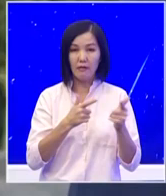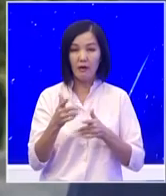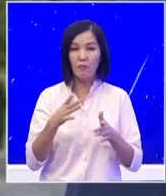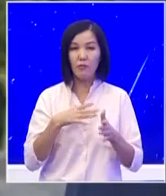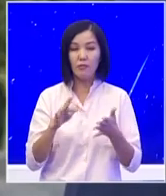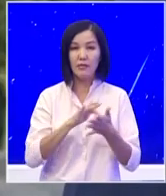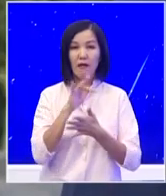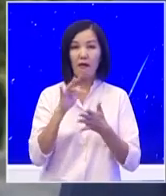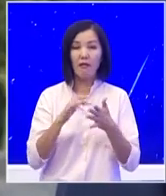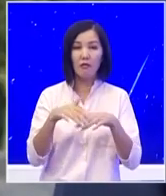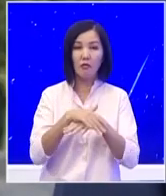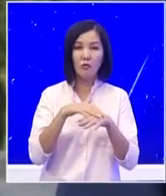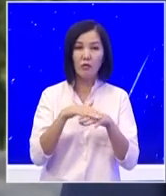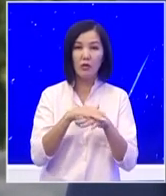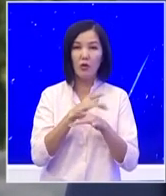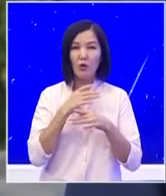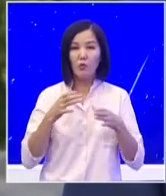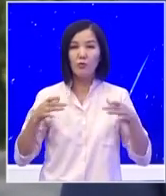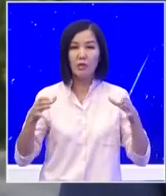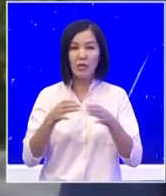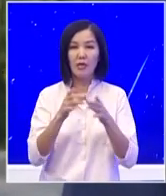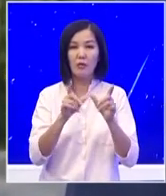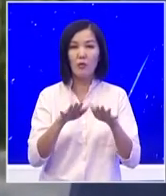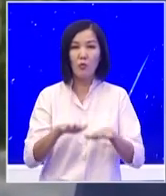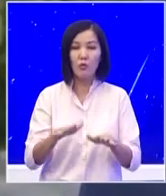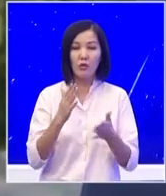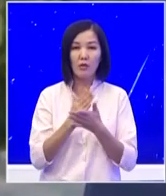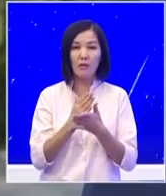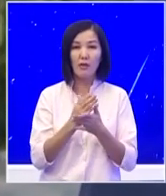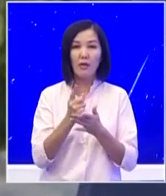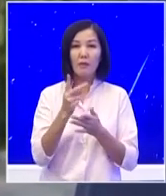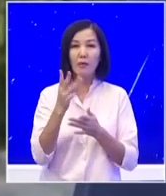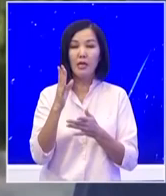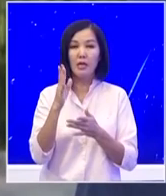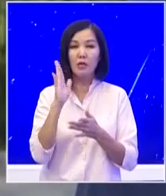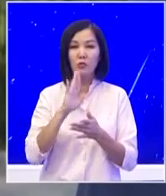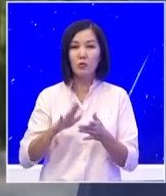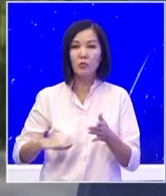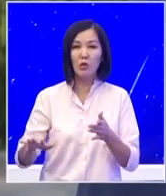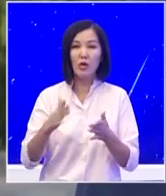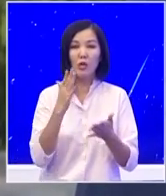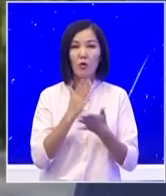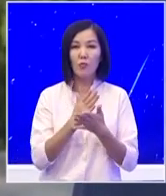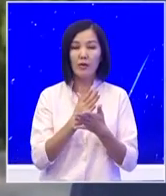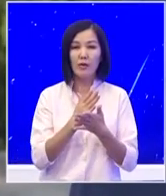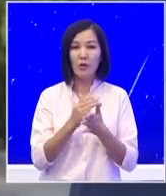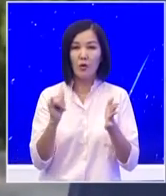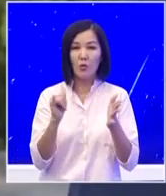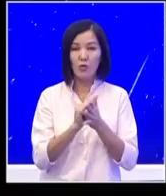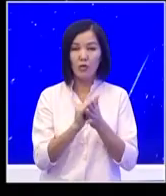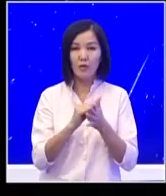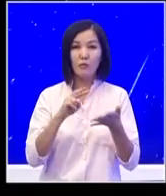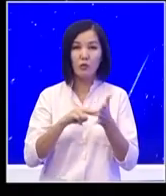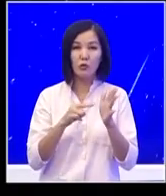қала тұрғындарының көп жиналатын жерлері бар. Тағы да бір-екі жағалаулар бар, бұлақтың бастары бар, солардың бәріне орнатамыз деген жоспарымыз